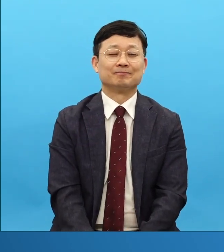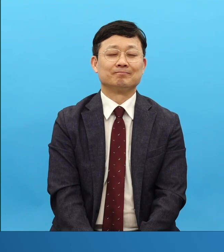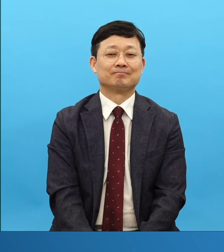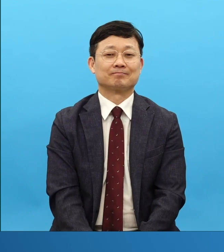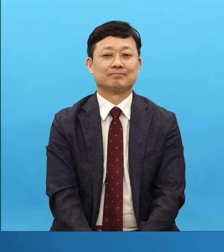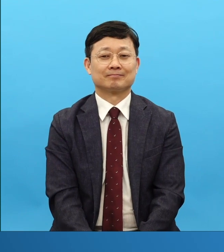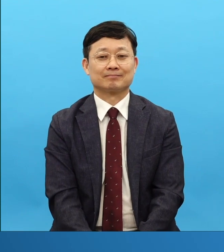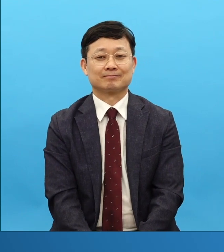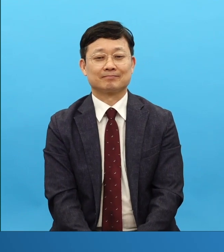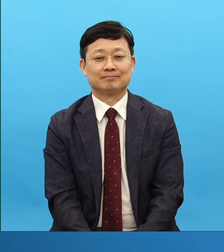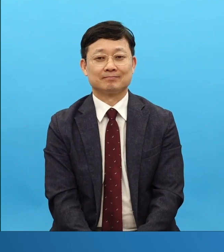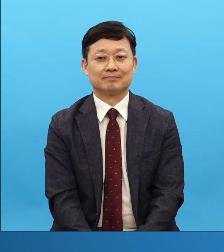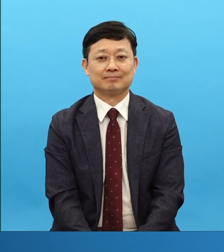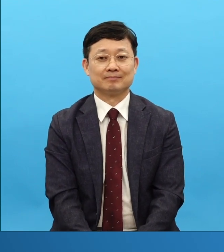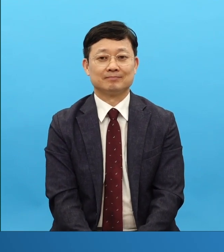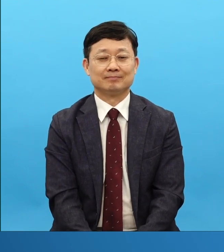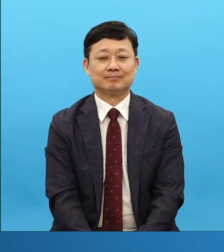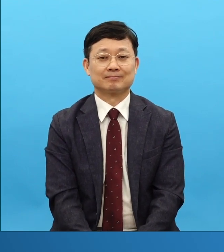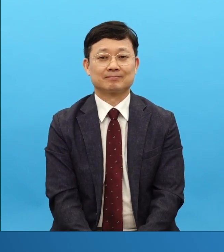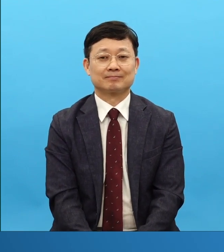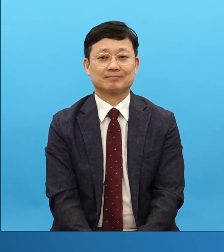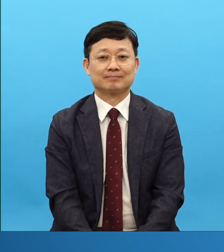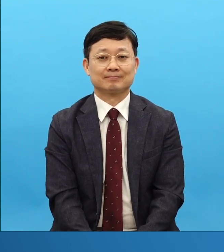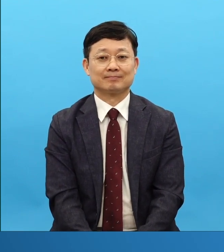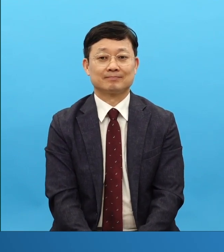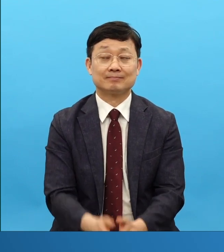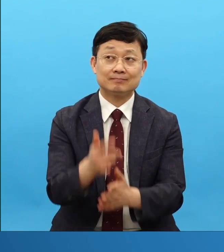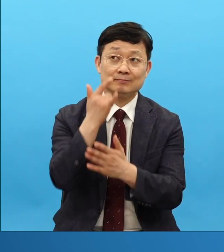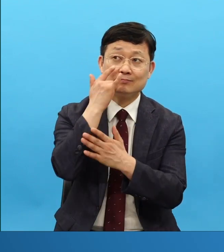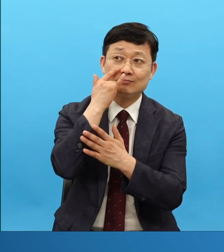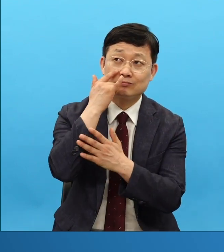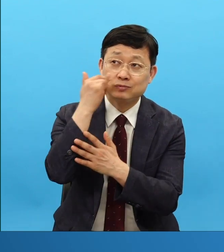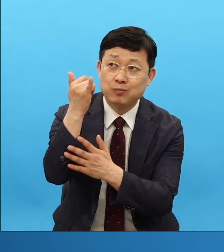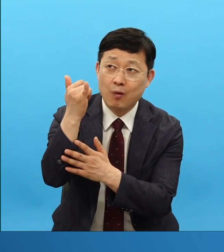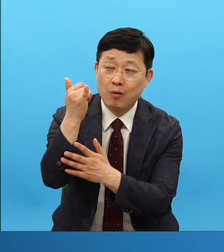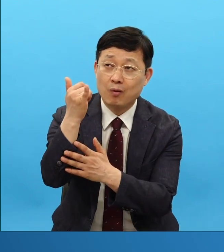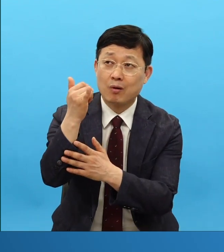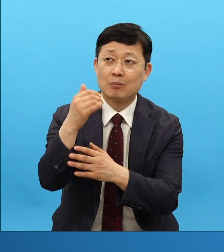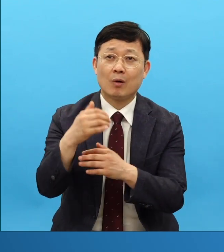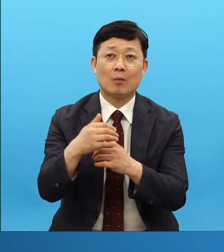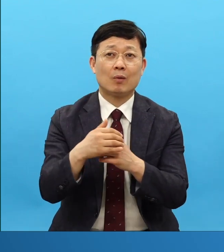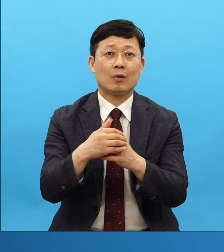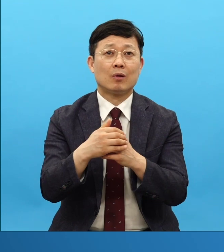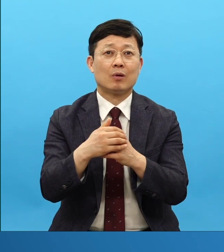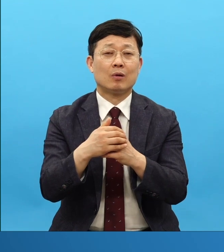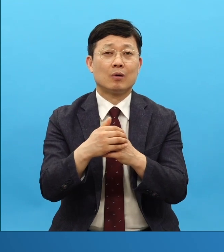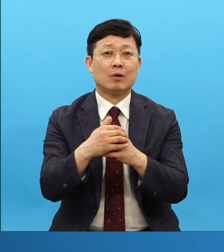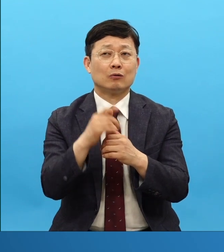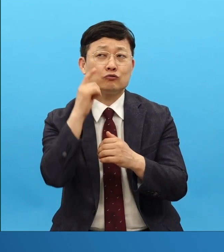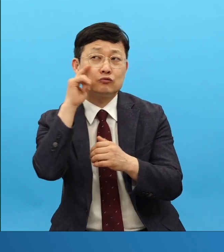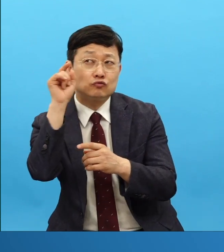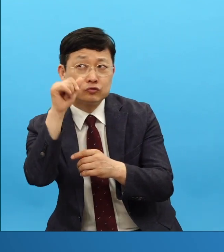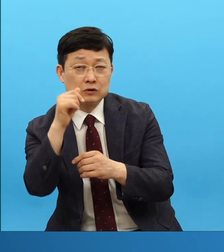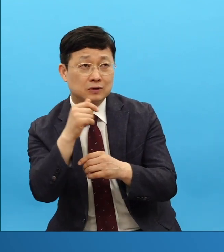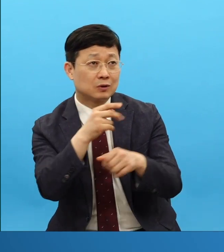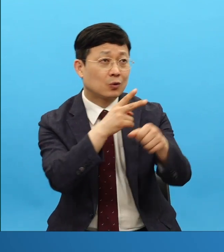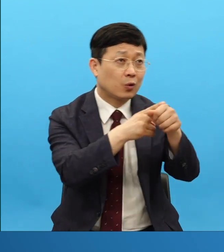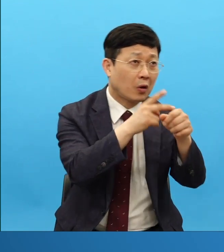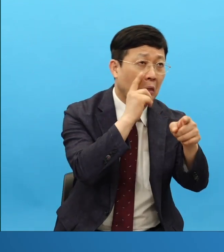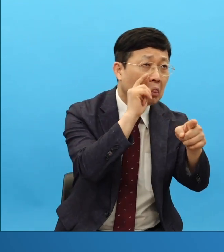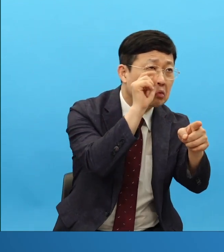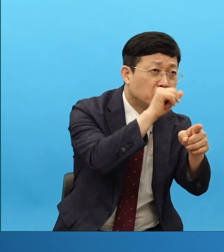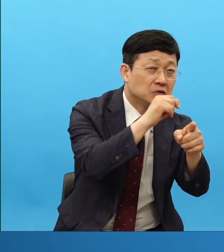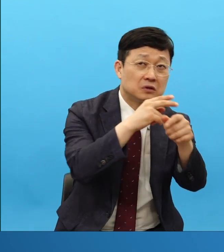must really freely be able to express themselves. 부모님 눈치 보고 학교 눈치 보고 교회 눈치 보고 이렇게 사는 것도